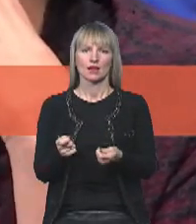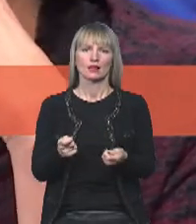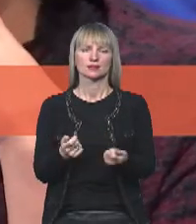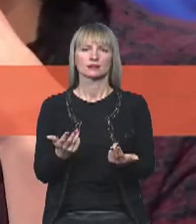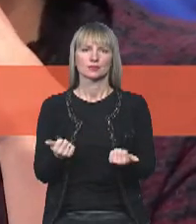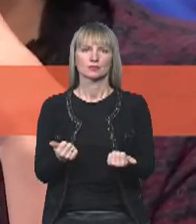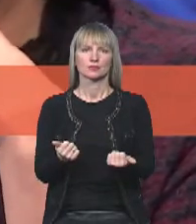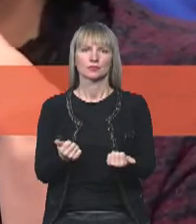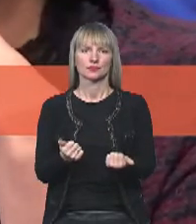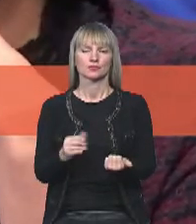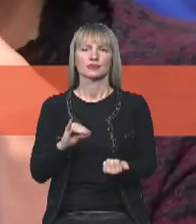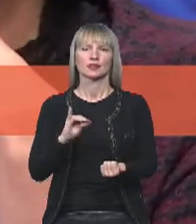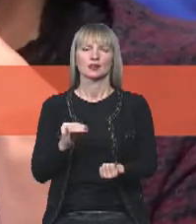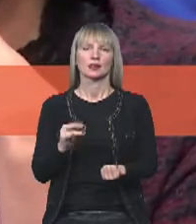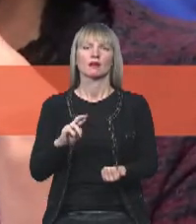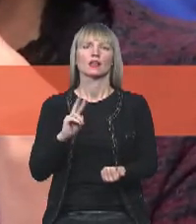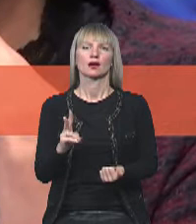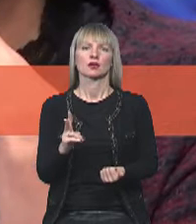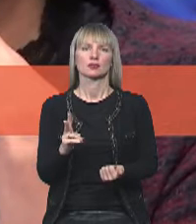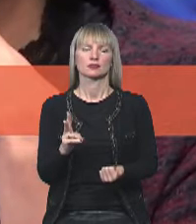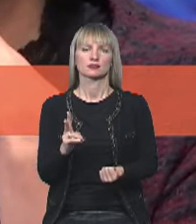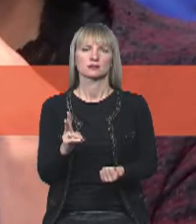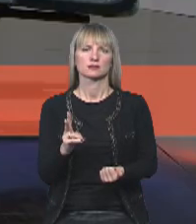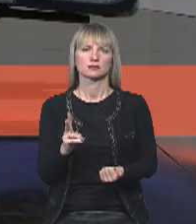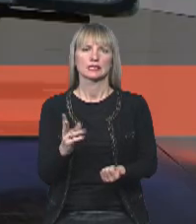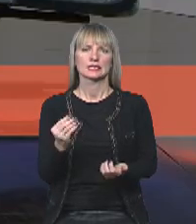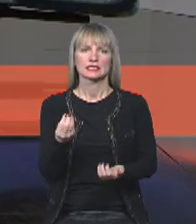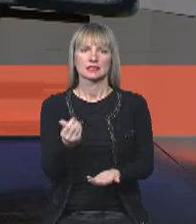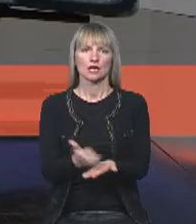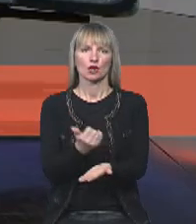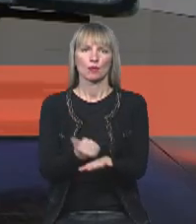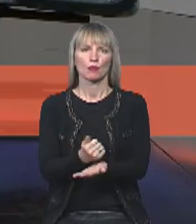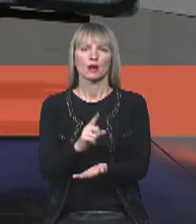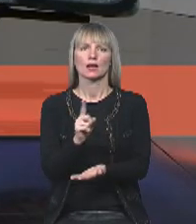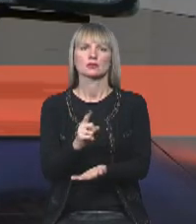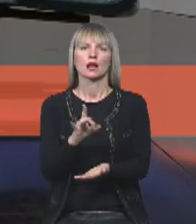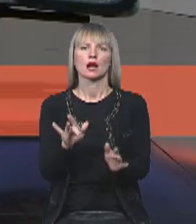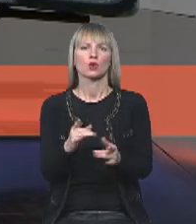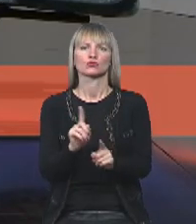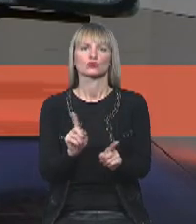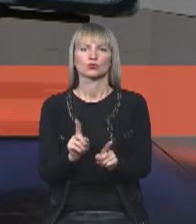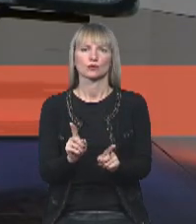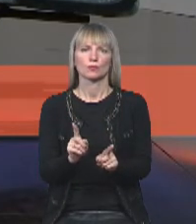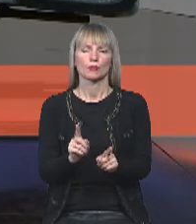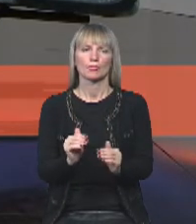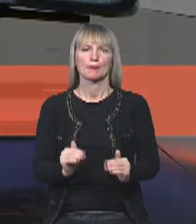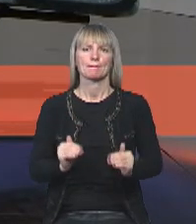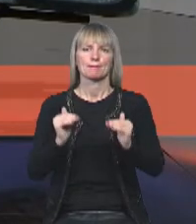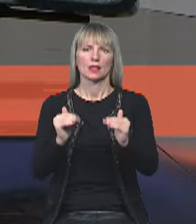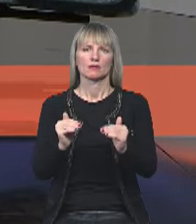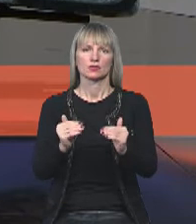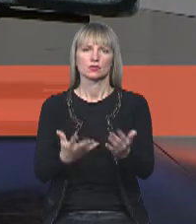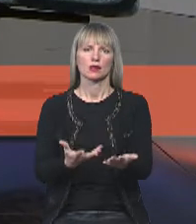років. І як? Заробляє за рахунок чого інвестор? За рахунок підвищення